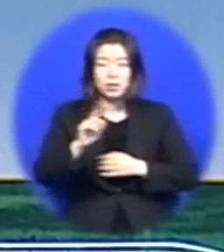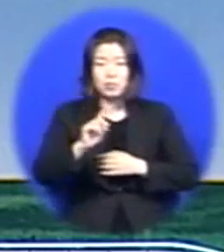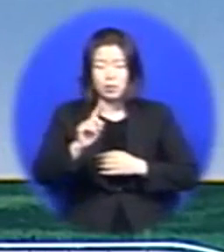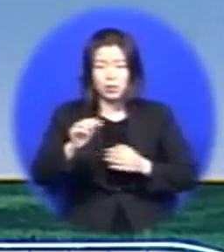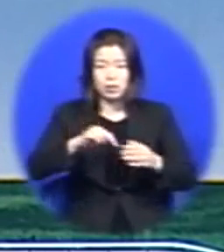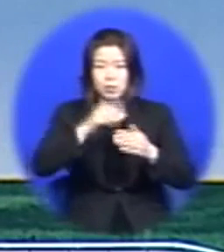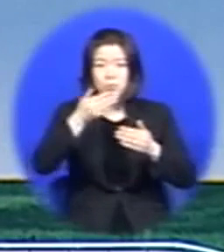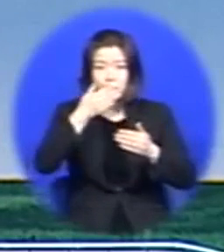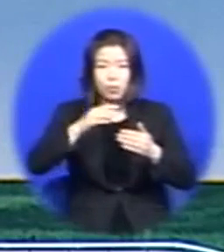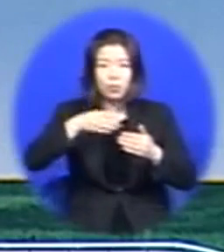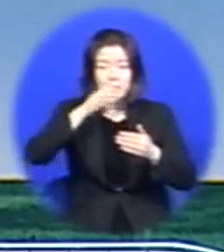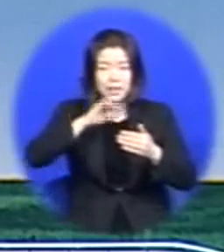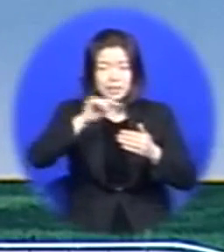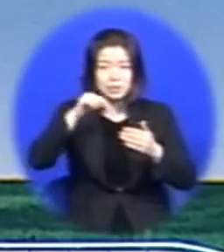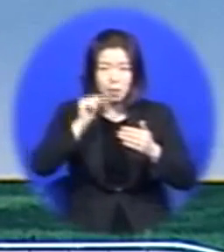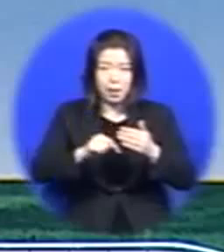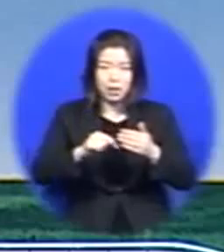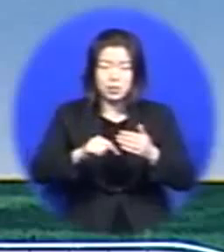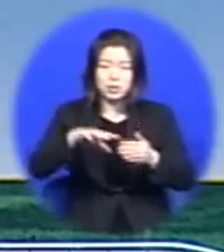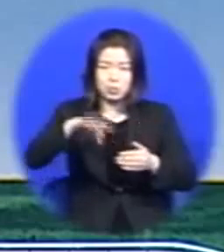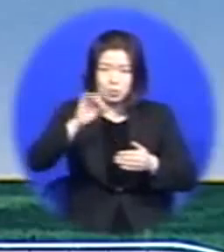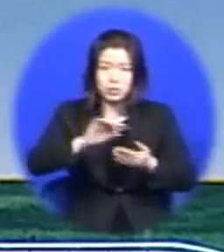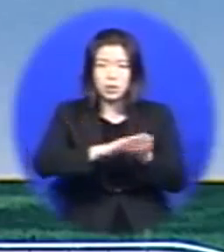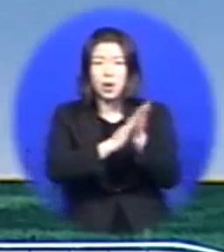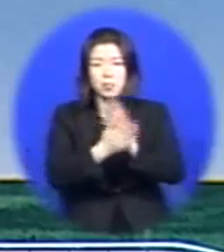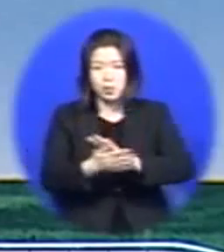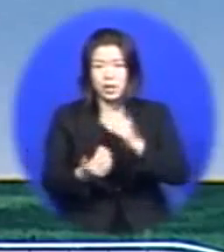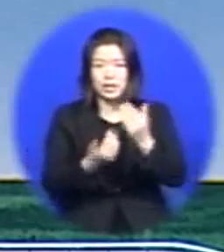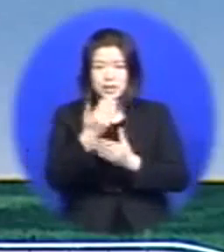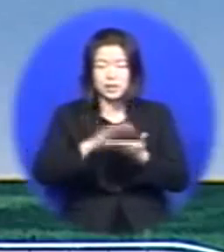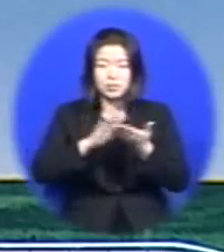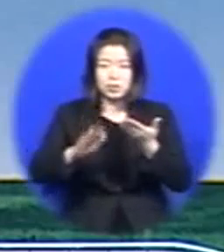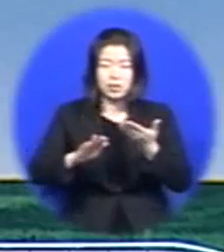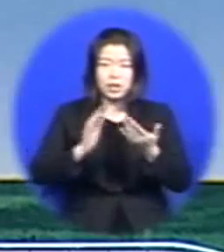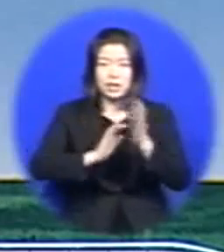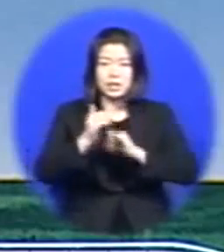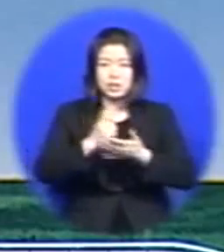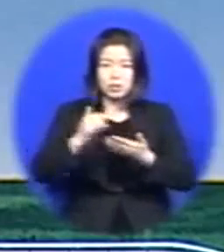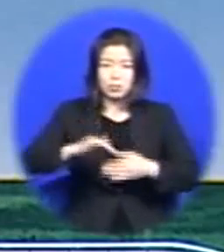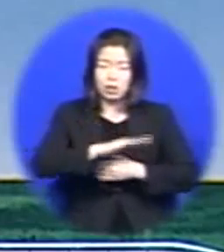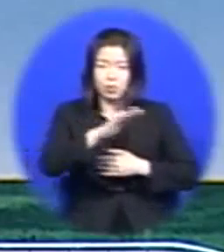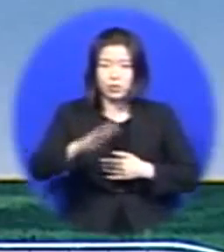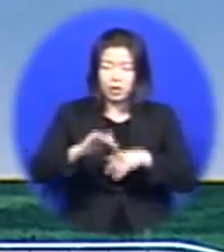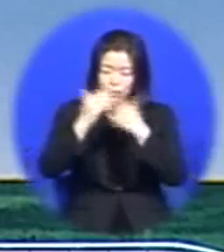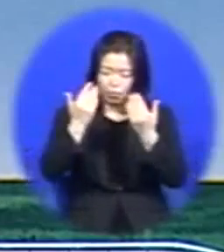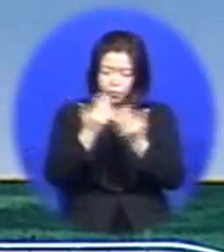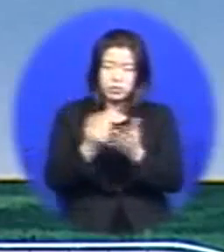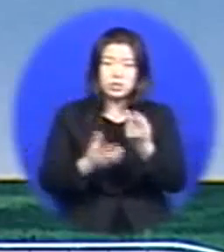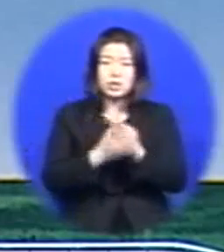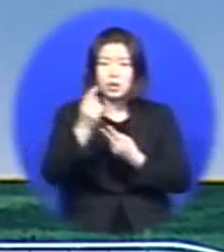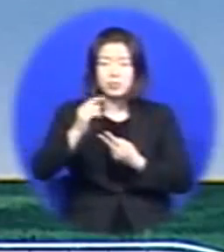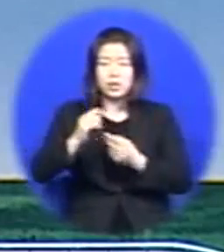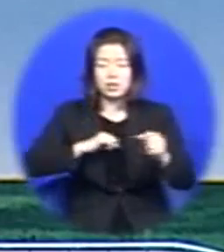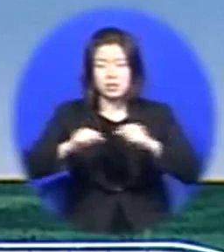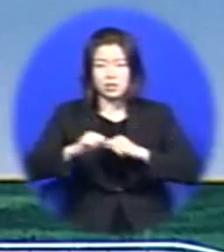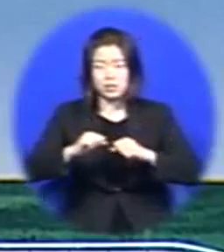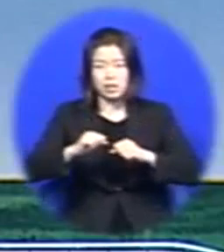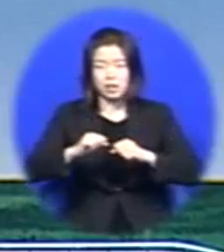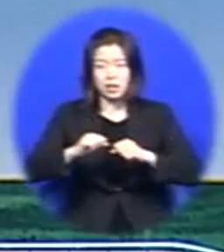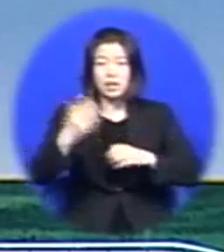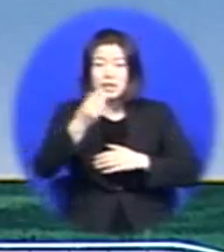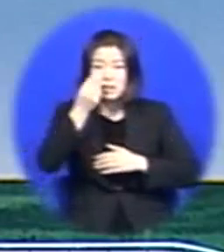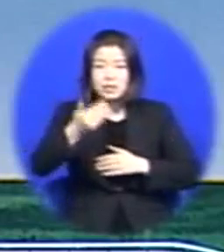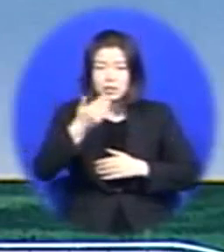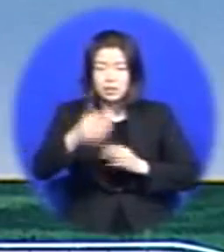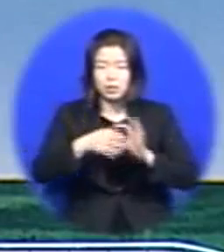일어나요. 우리의 마음에서. 예수님과 우리가 온전히 연합되는 역사가 성찬을 통하여